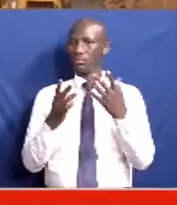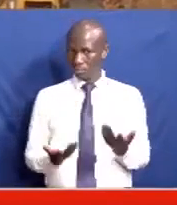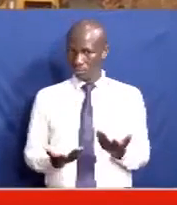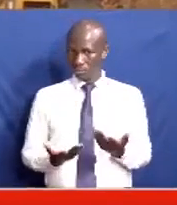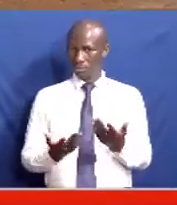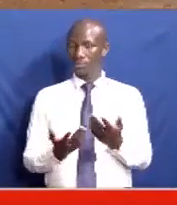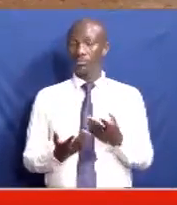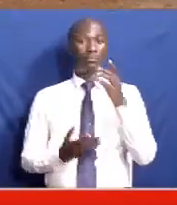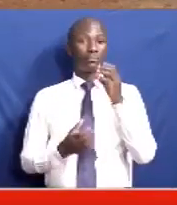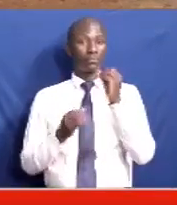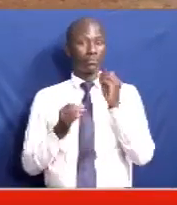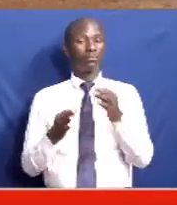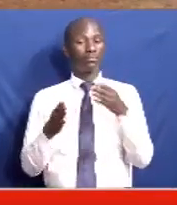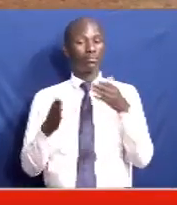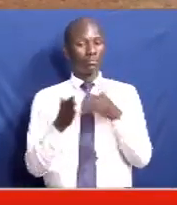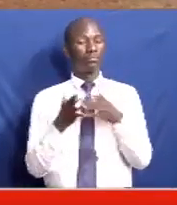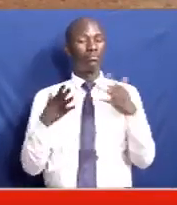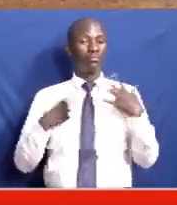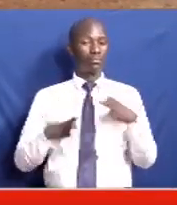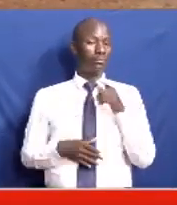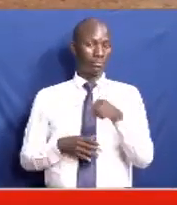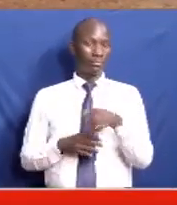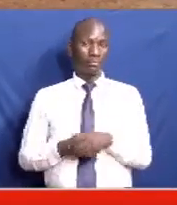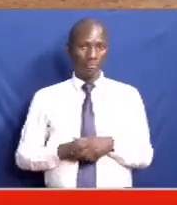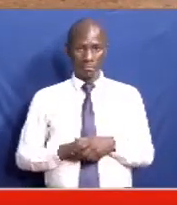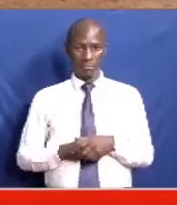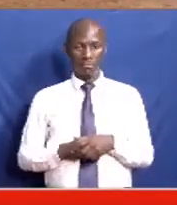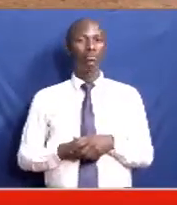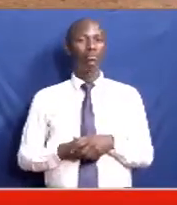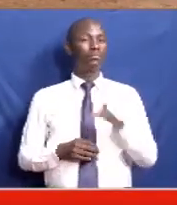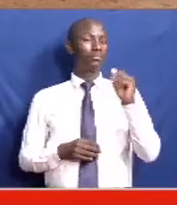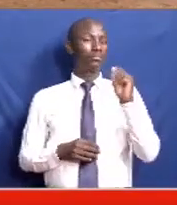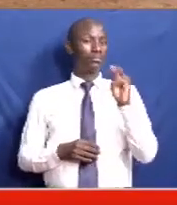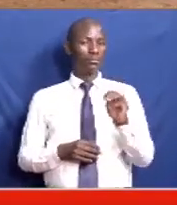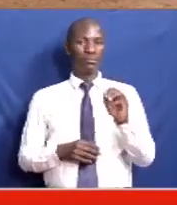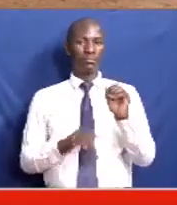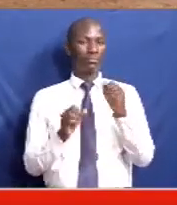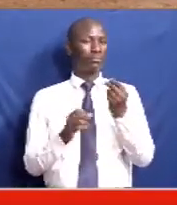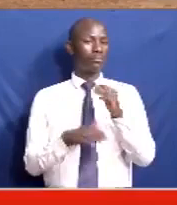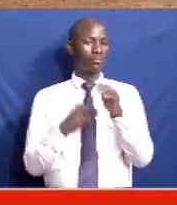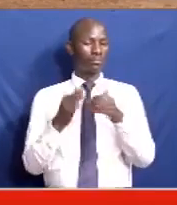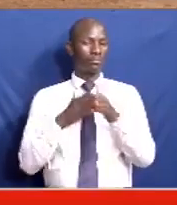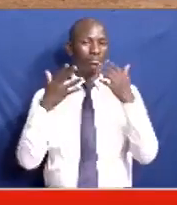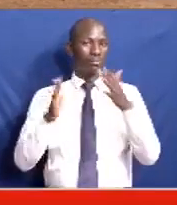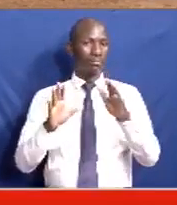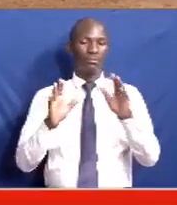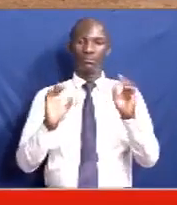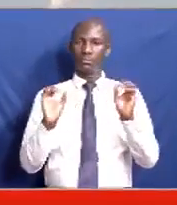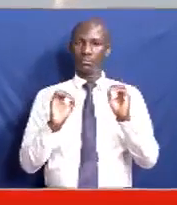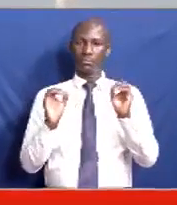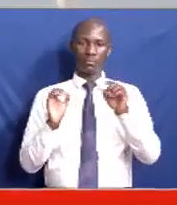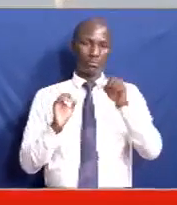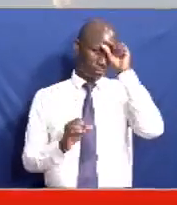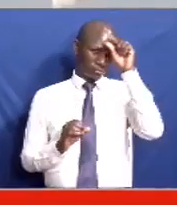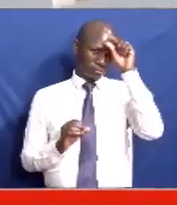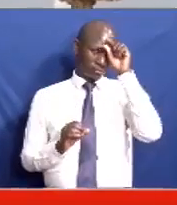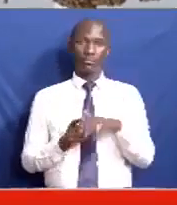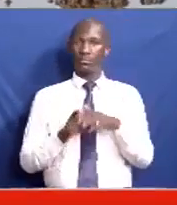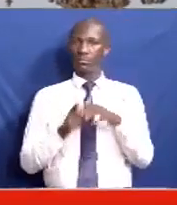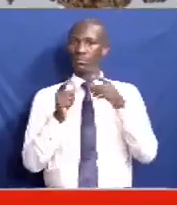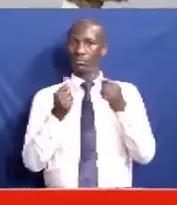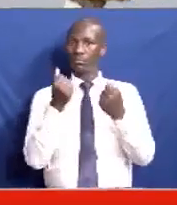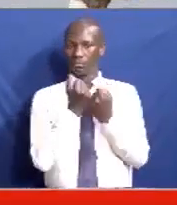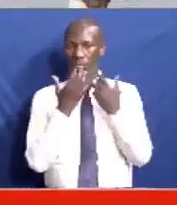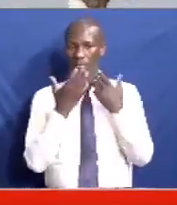siya alindi kile kula wano maemete kana wote siya hati kuzilanga kana wote mpeze si na mana siya silikali ndeto ila siya kwa watu